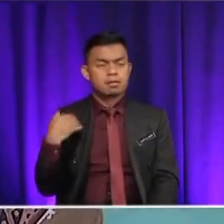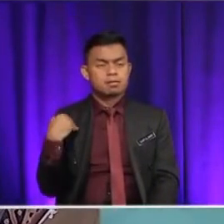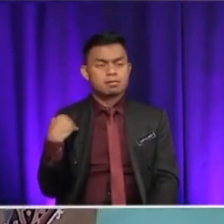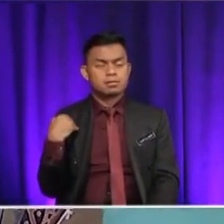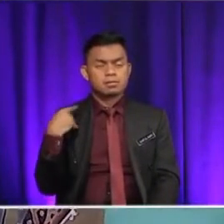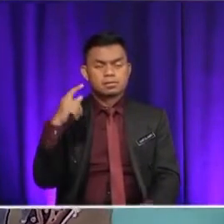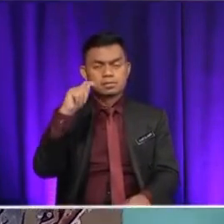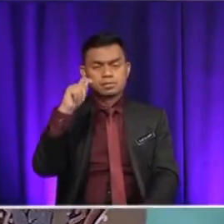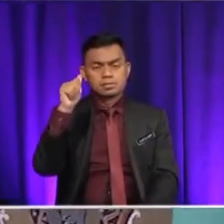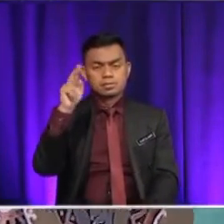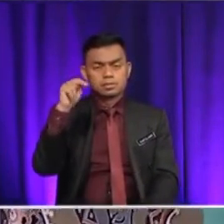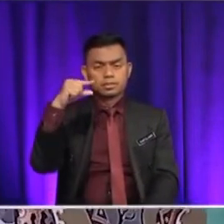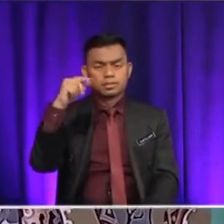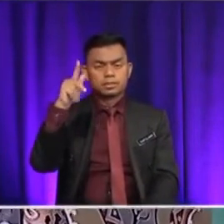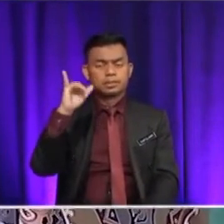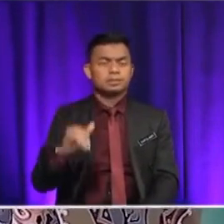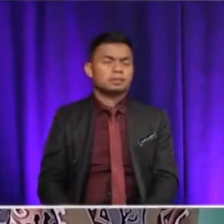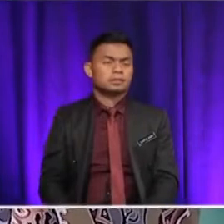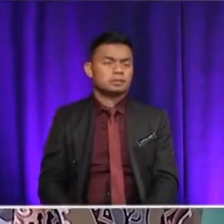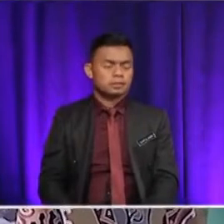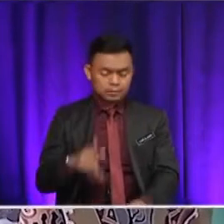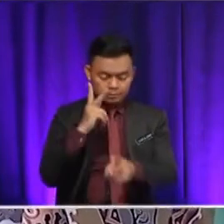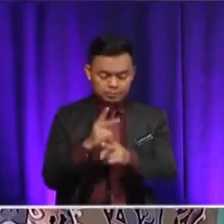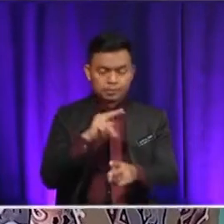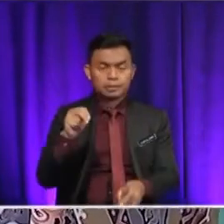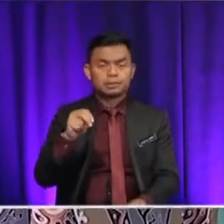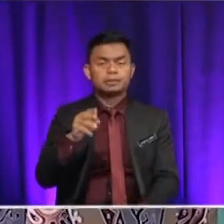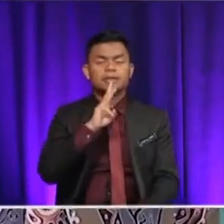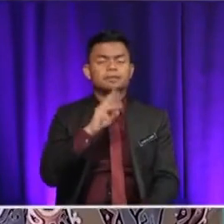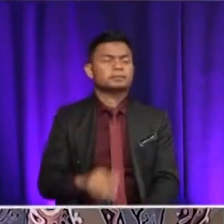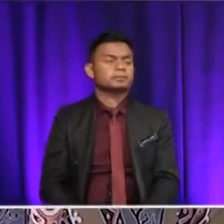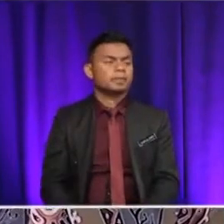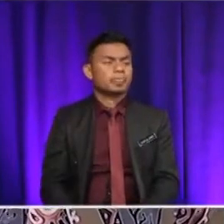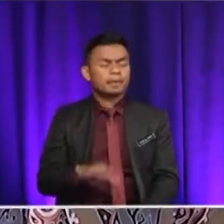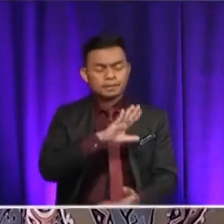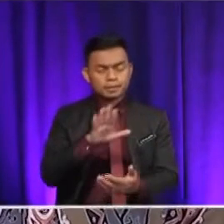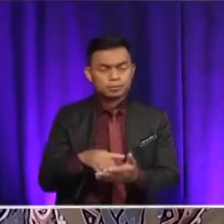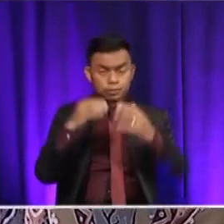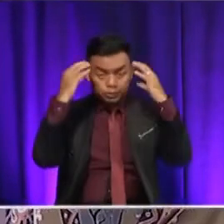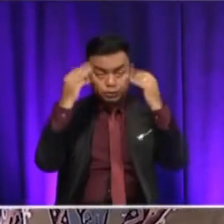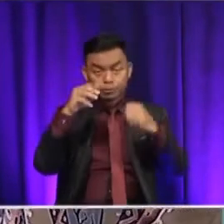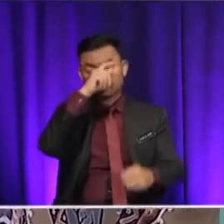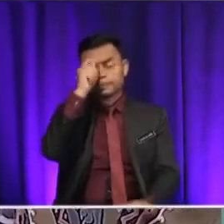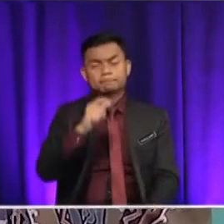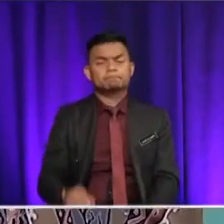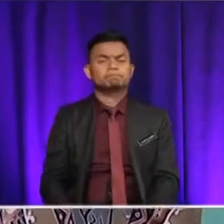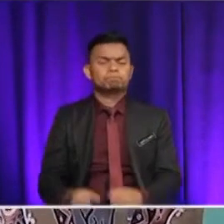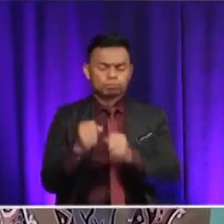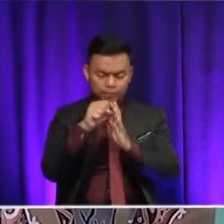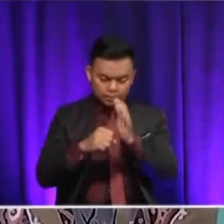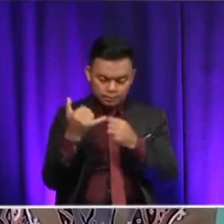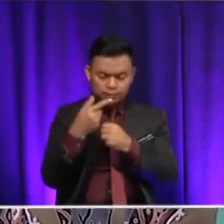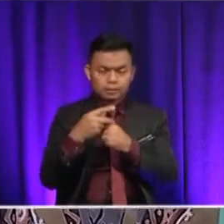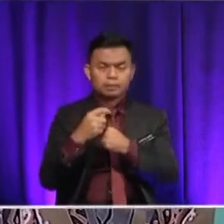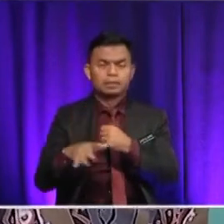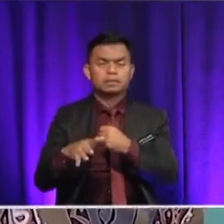air. Okey, ada soalan, kadang-kadang dia ada soalan fikir sikit. Dia tanya, setelah siap pemasangan paip, didapati